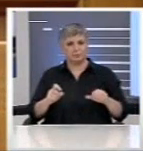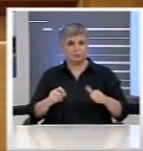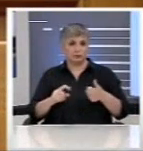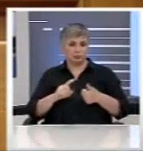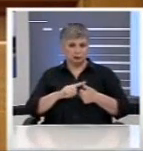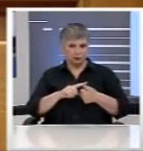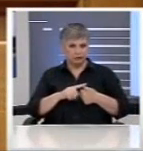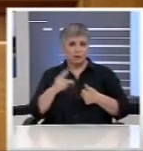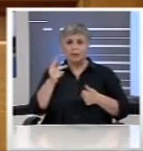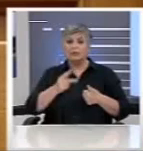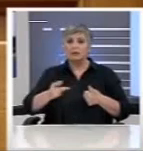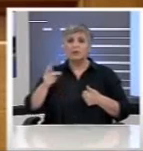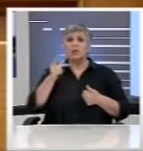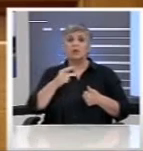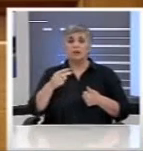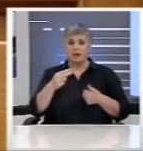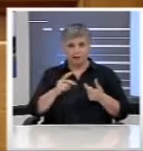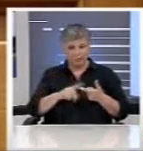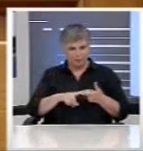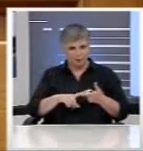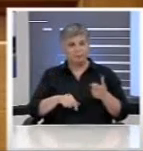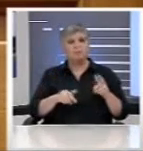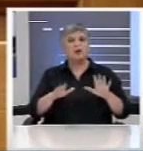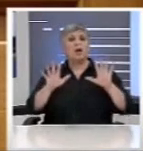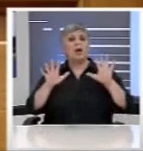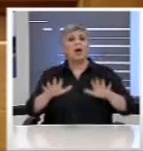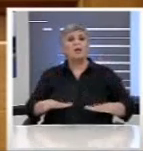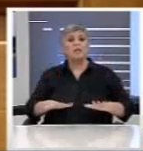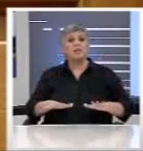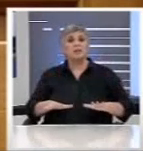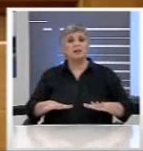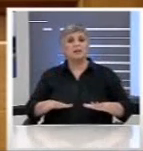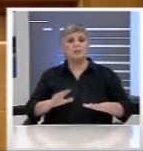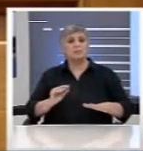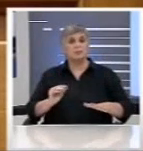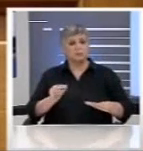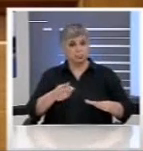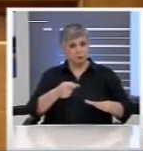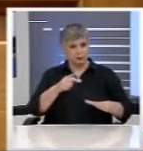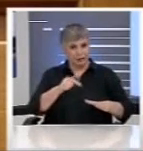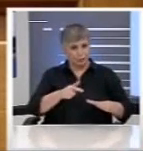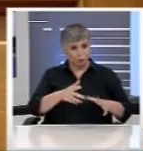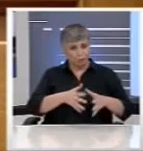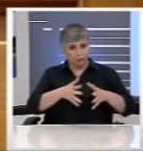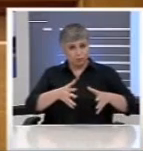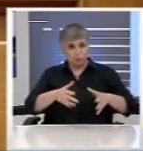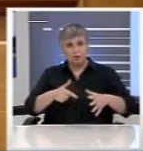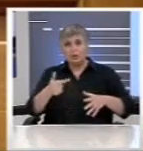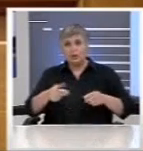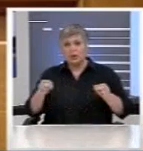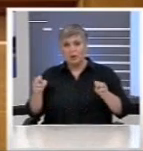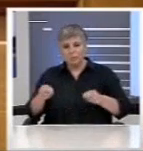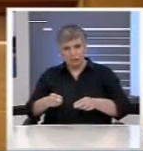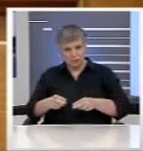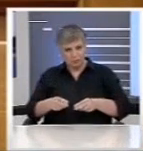πεδίο. Από το πόση ανεργία εσείς δημιουργήσατε και πόσες θέσεις εργασίας θα δημιουργήσουμε εμείς. Από το